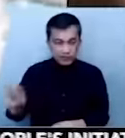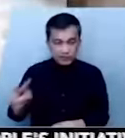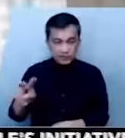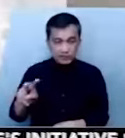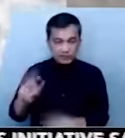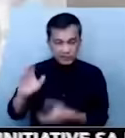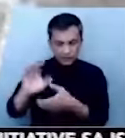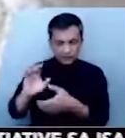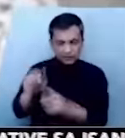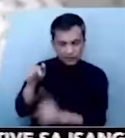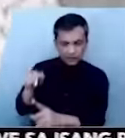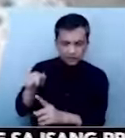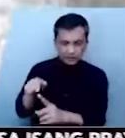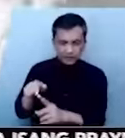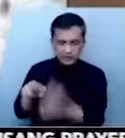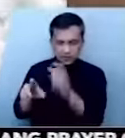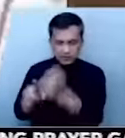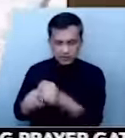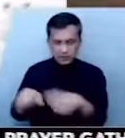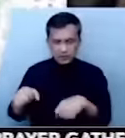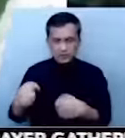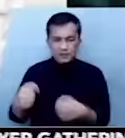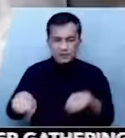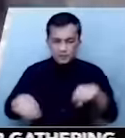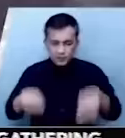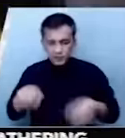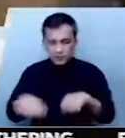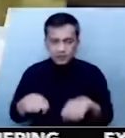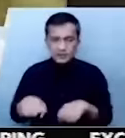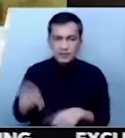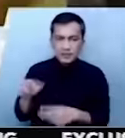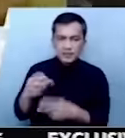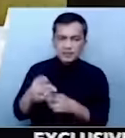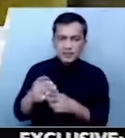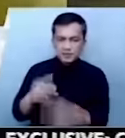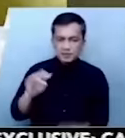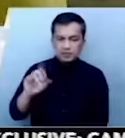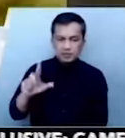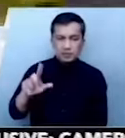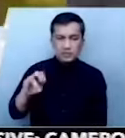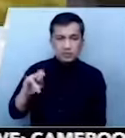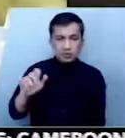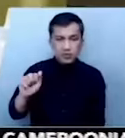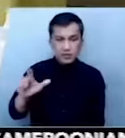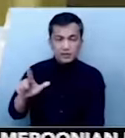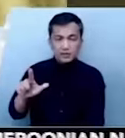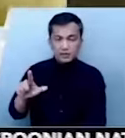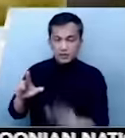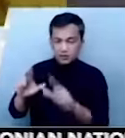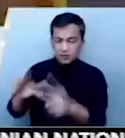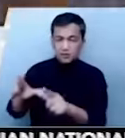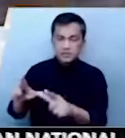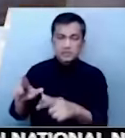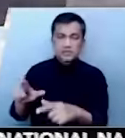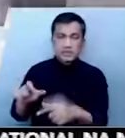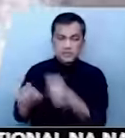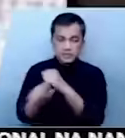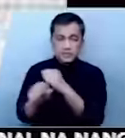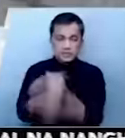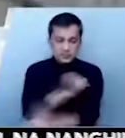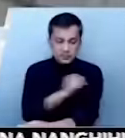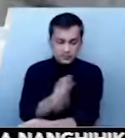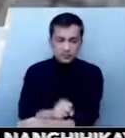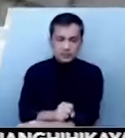madakip ang driver nito na si Manuel Cristobal Jr. Wanted siya sa Giwan Eastern Samar dahil sa kasong statutory